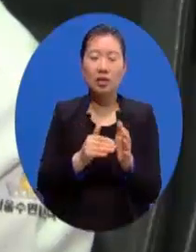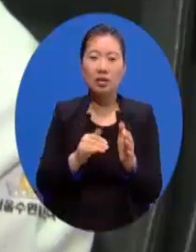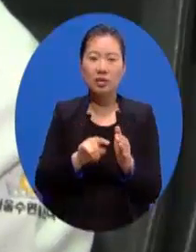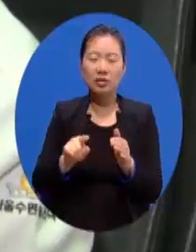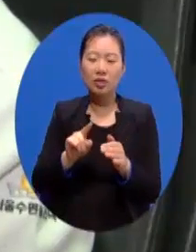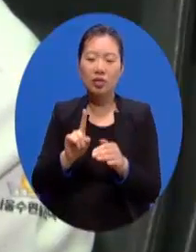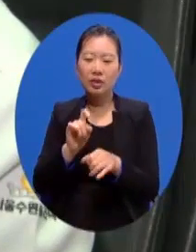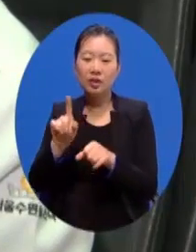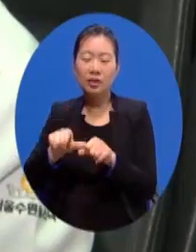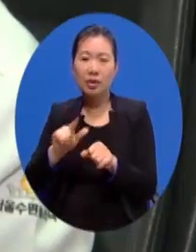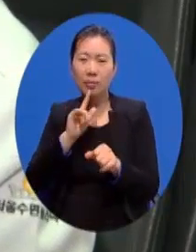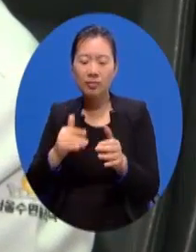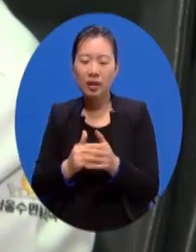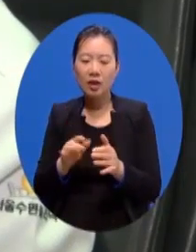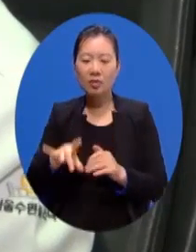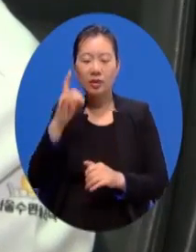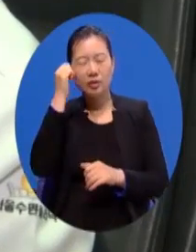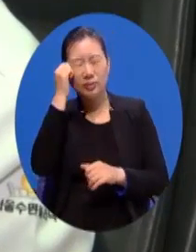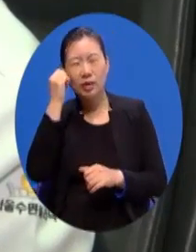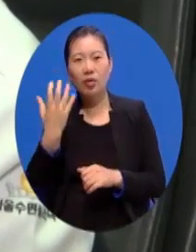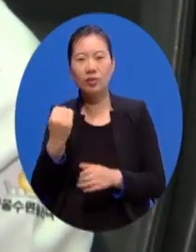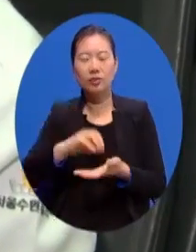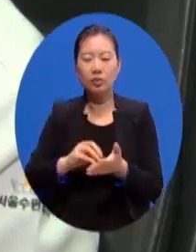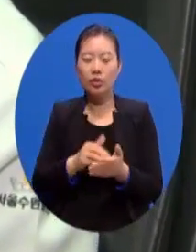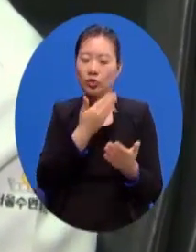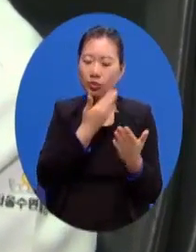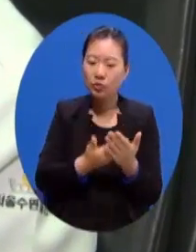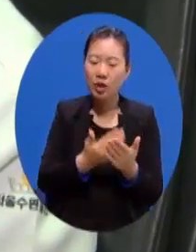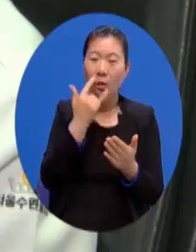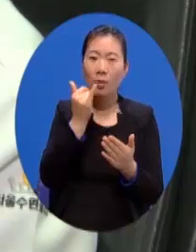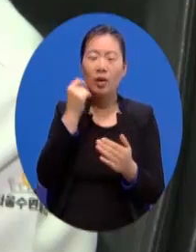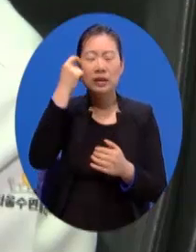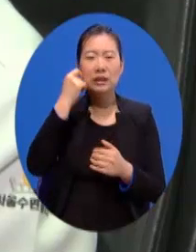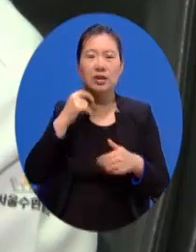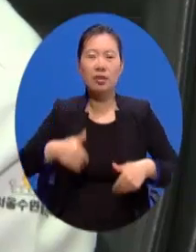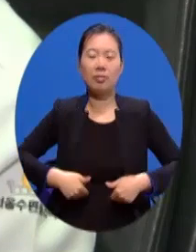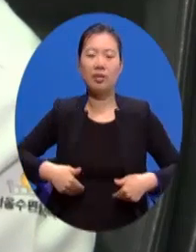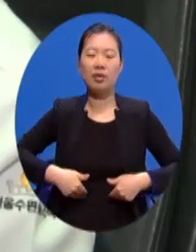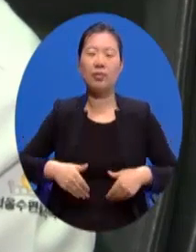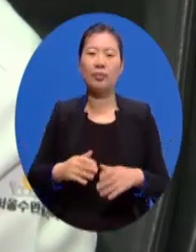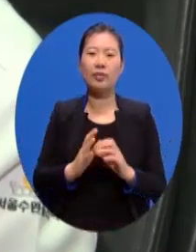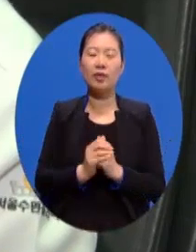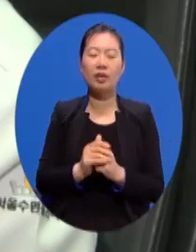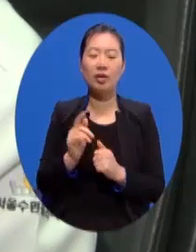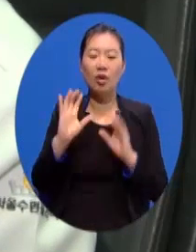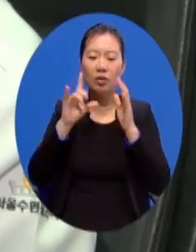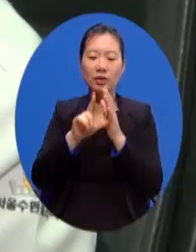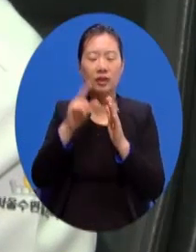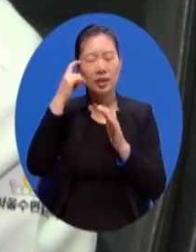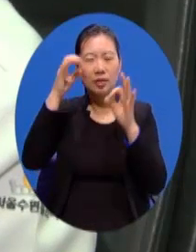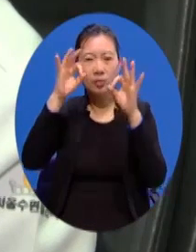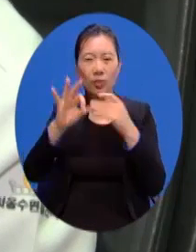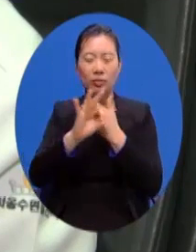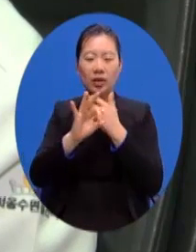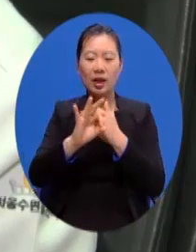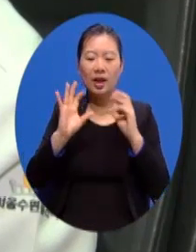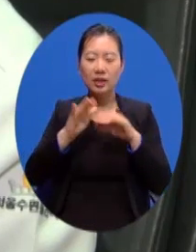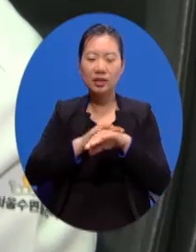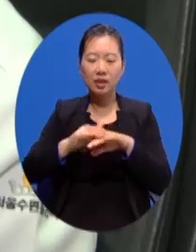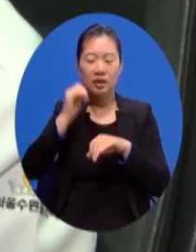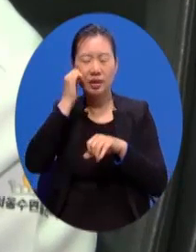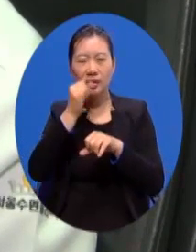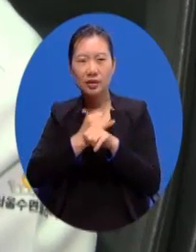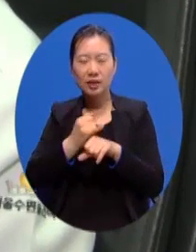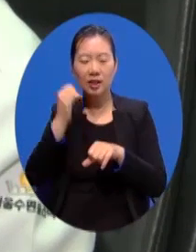중요한 거는 먼저 수면이 얼마나 중요한지를 부모님께서 느끼시는 거세요. 어렸을 때 생각해보면 아이가 잘 자느냐